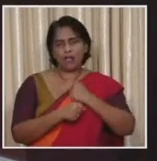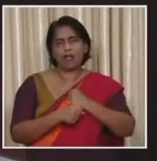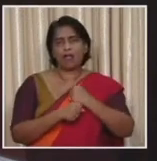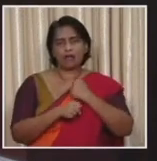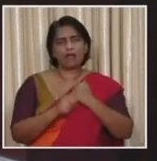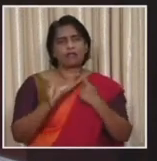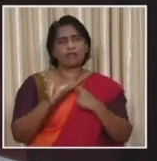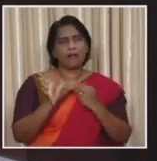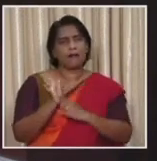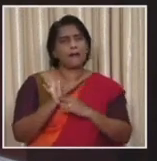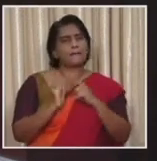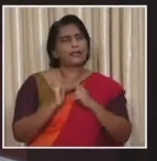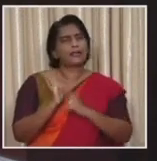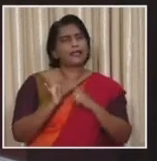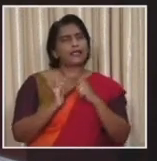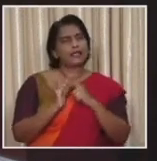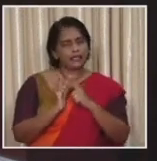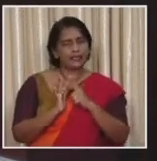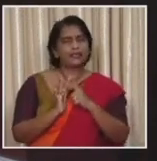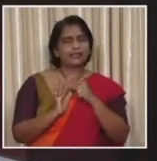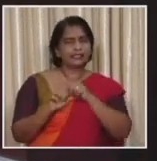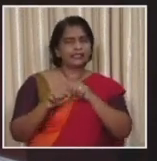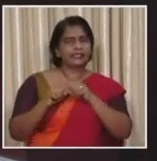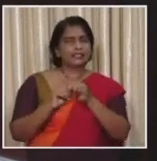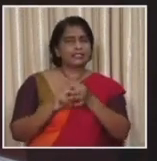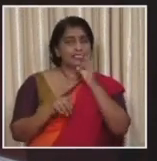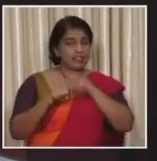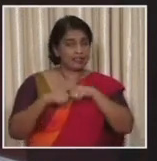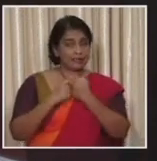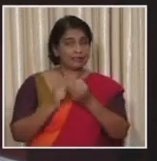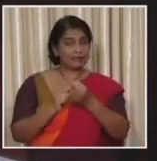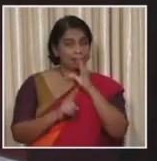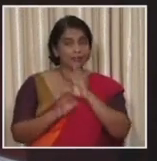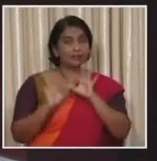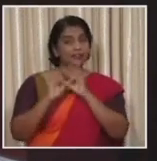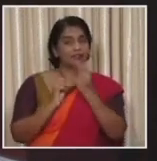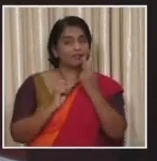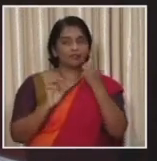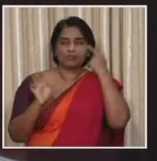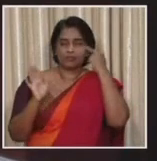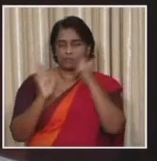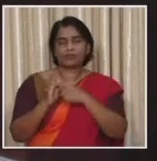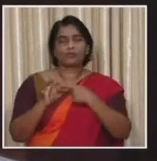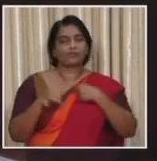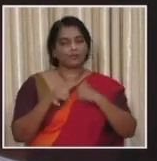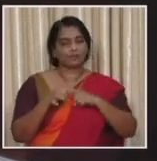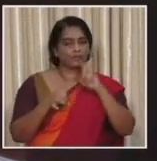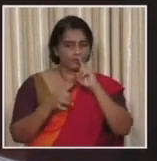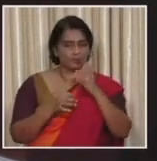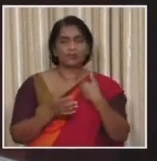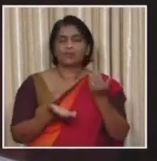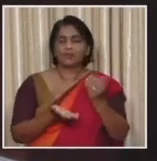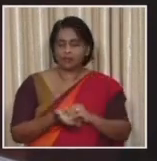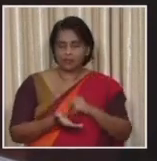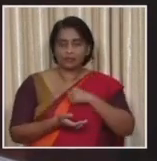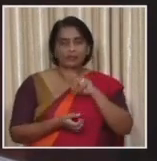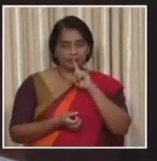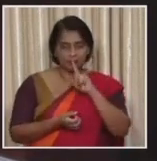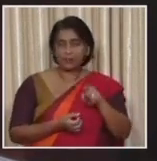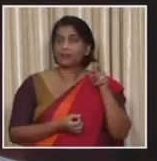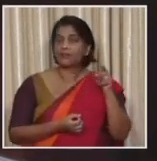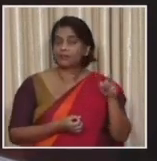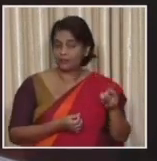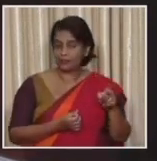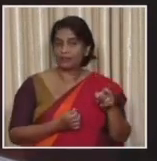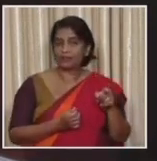සංගමයේ සභාපතිතුමා ප්‍රමුඛ මේ පවුල් 2000ක් වෙනුවෙන් තමයි මම මේ ප්‍රශ්න ඉදිරිපත් කරේ. මම නැවතත් කියනවා